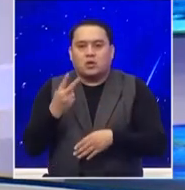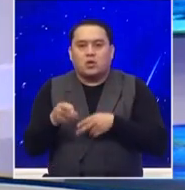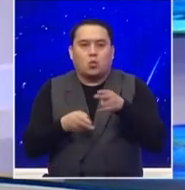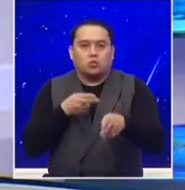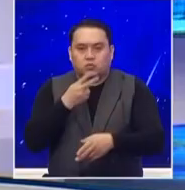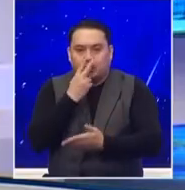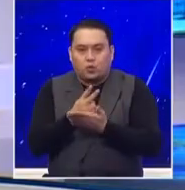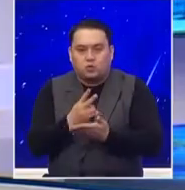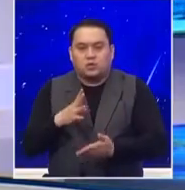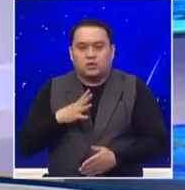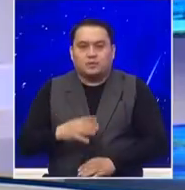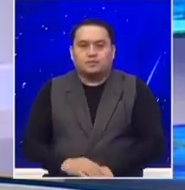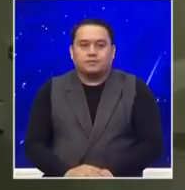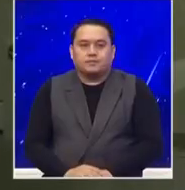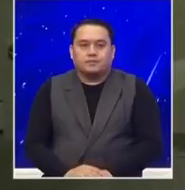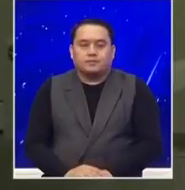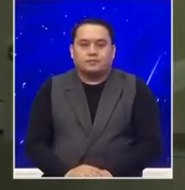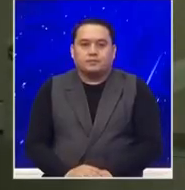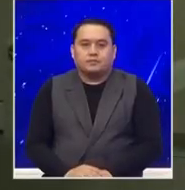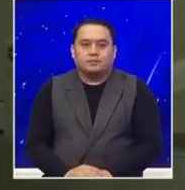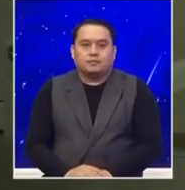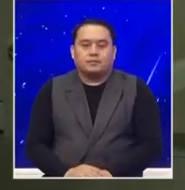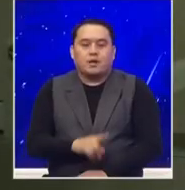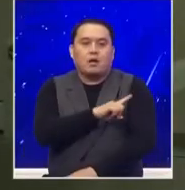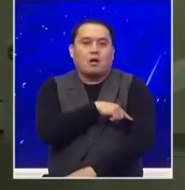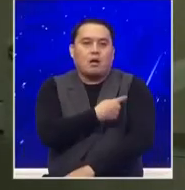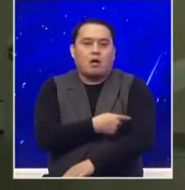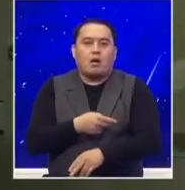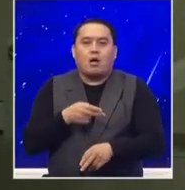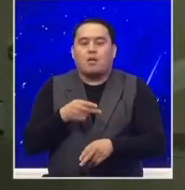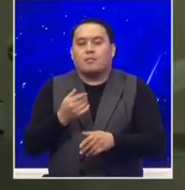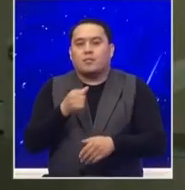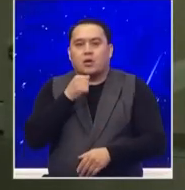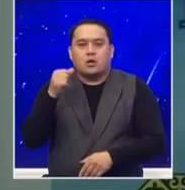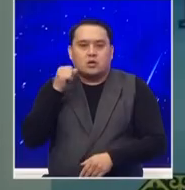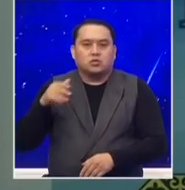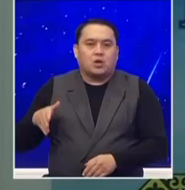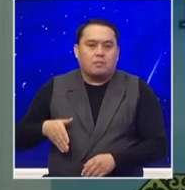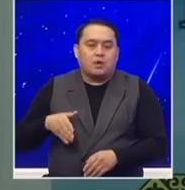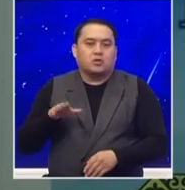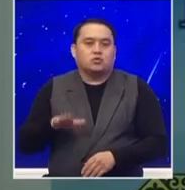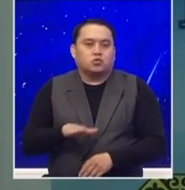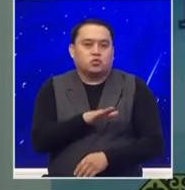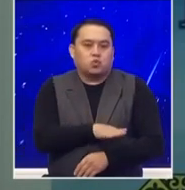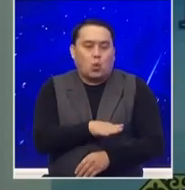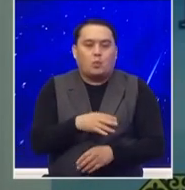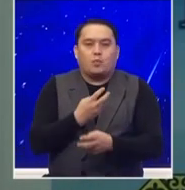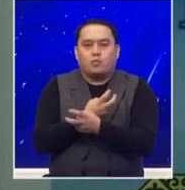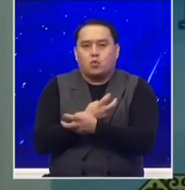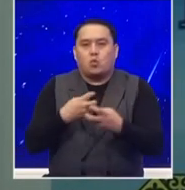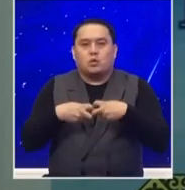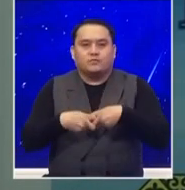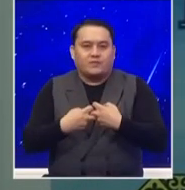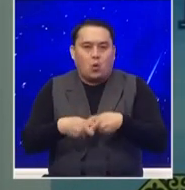ота жасалды. Алматы көпсалалы клиникалық ауруханасында былтыр жамбас буына 150, ал тізе буындарына 100-ден